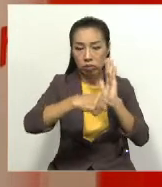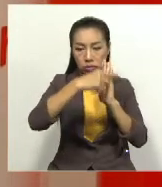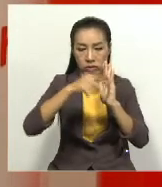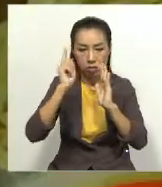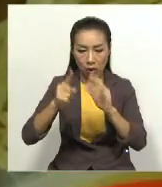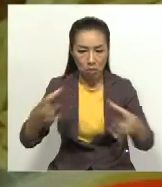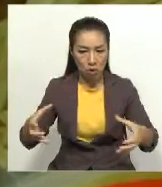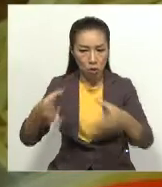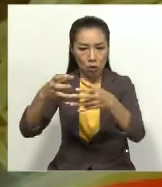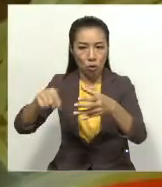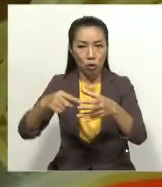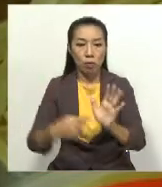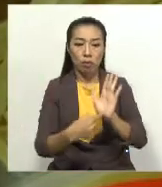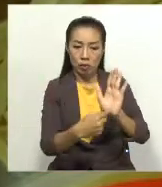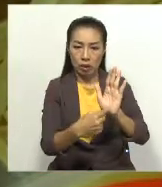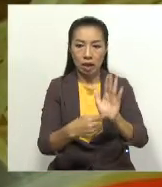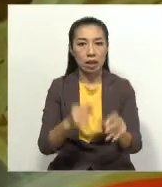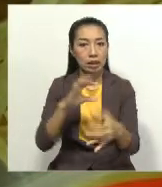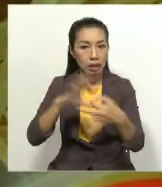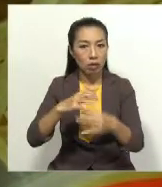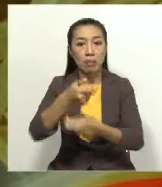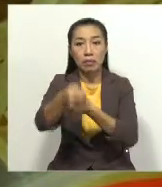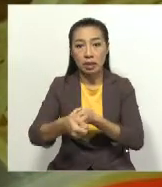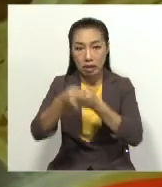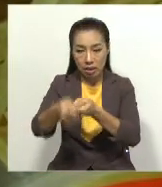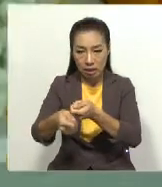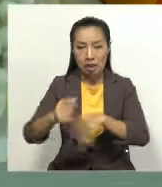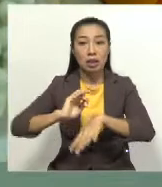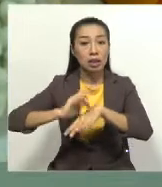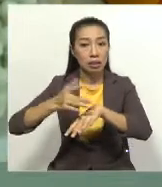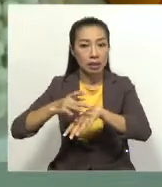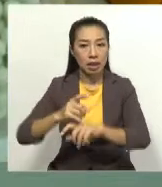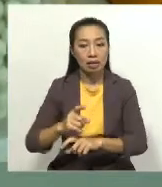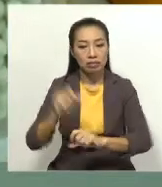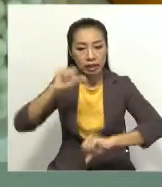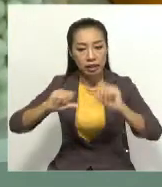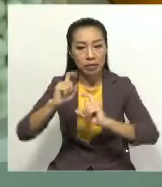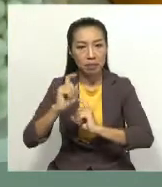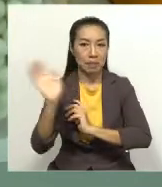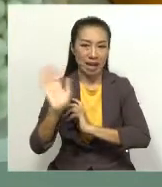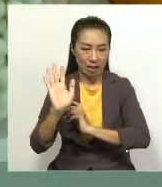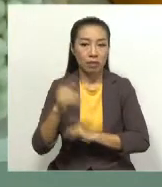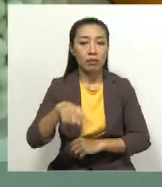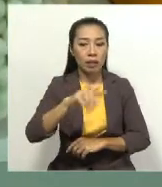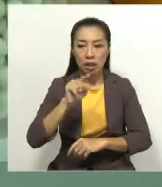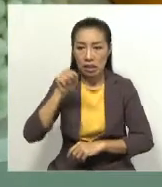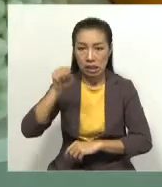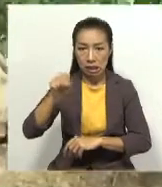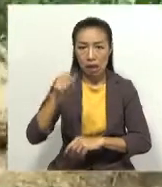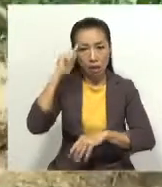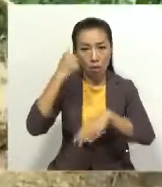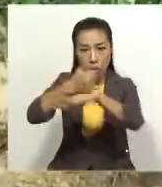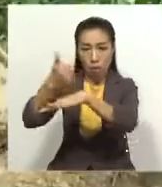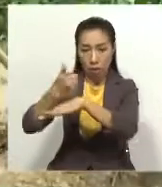เป็นกลุ่มคลัสเตอร์ต้นแบบด้านเกษตรอินทรีย์นายกรัฐมนตรีสั่งการให้ผู้ว่าราชการจังหวัดและส่วนราชการกำหน